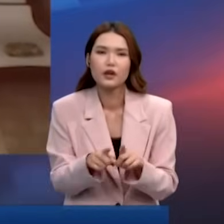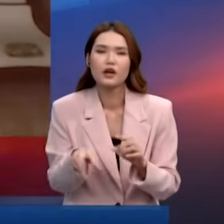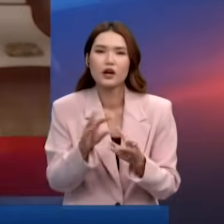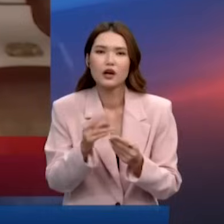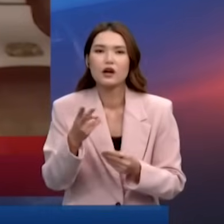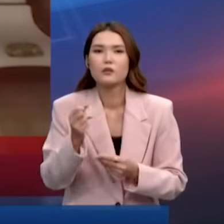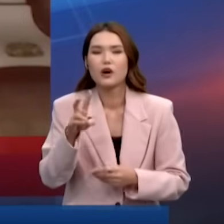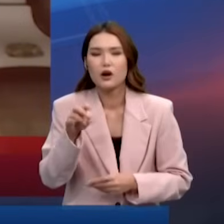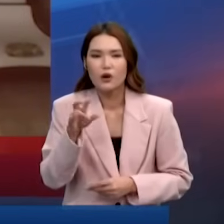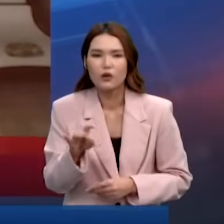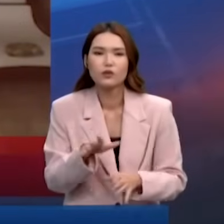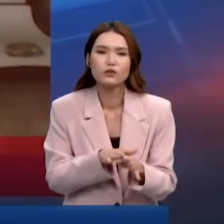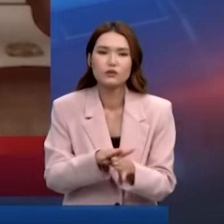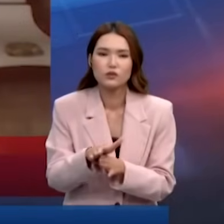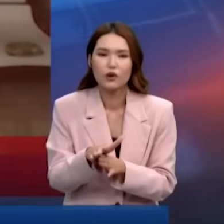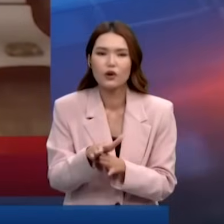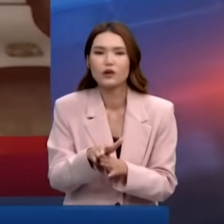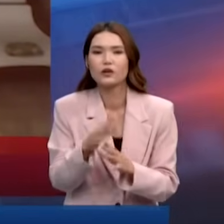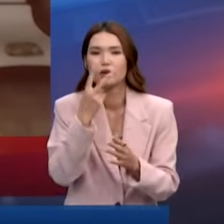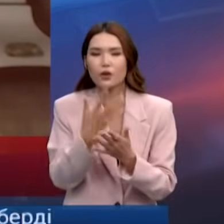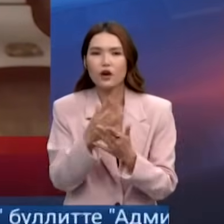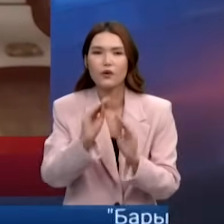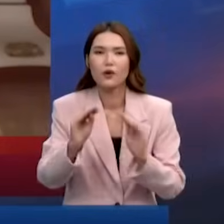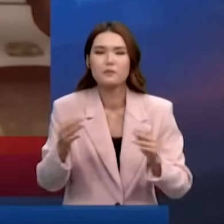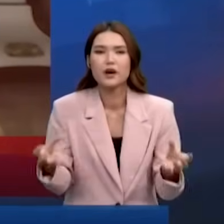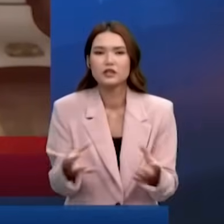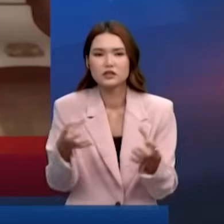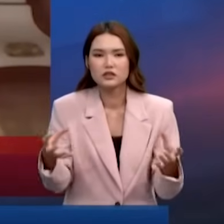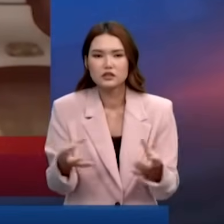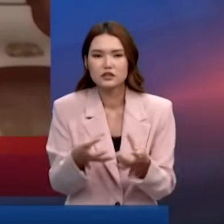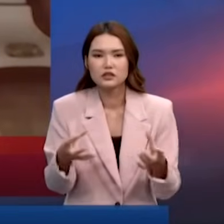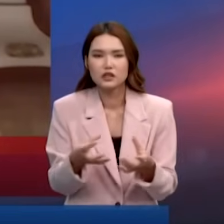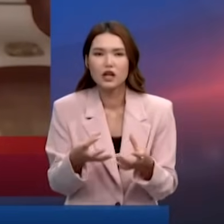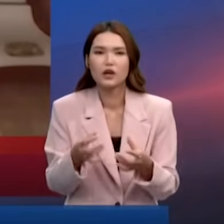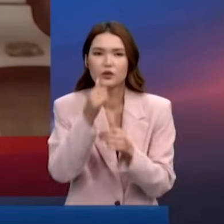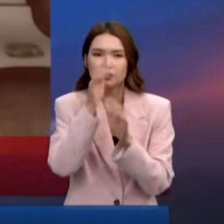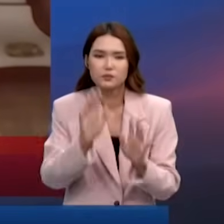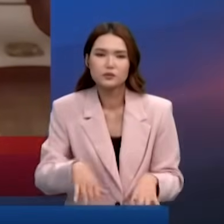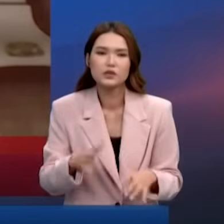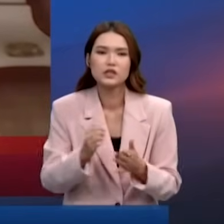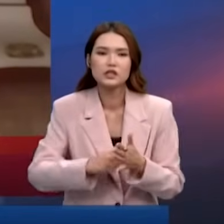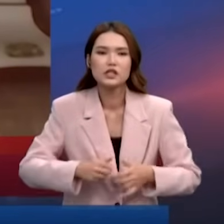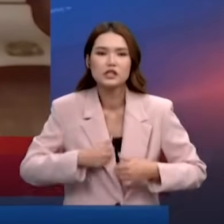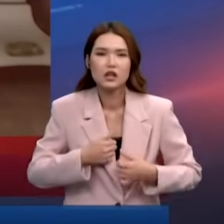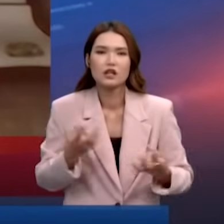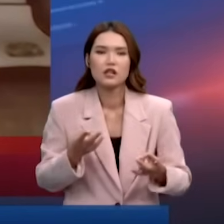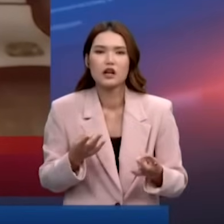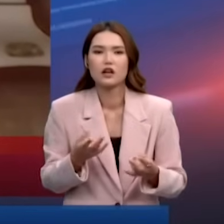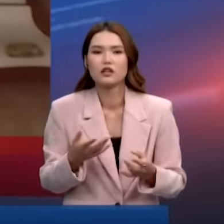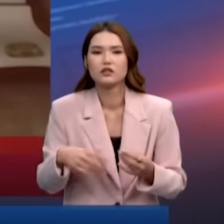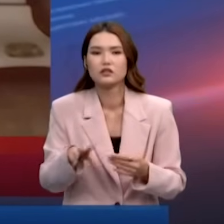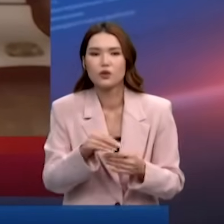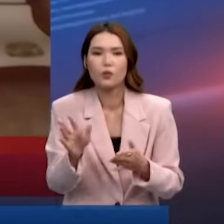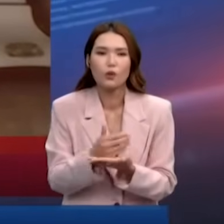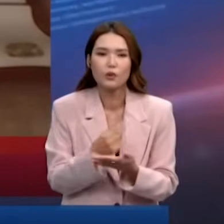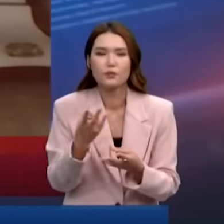Байқоңырда толық көлемде сақтау мүмкін емес. Оның бізге Қазақстанға қажеті жоқ. Байқоңыр